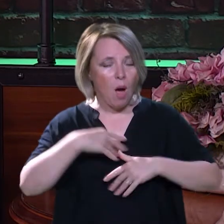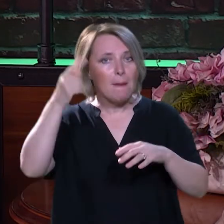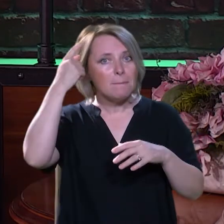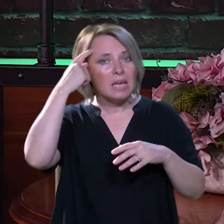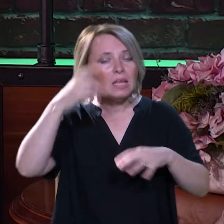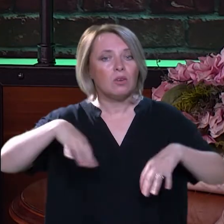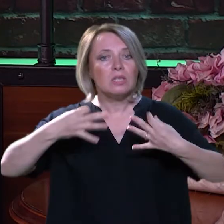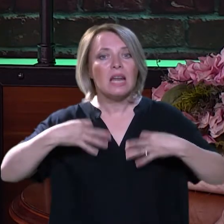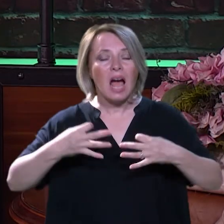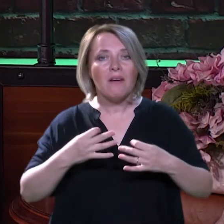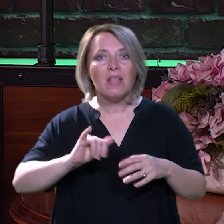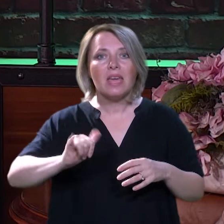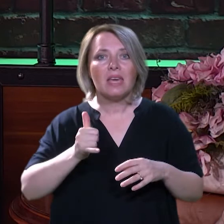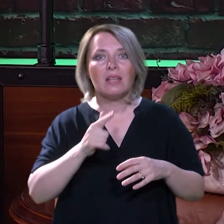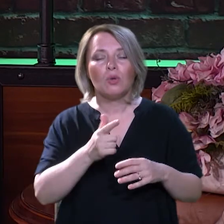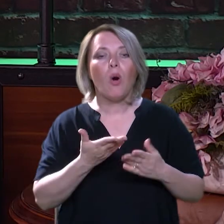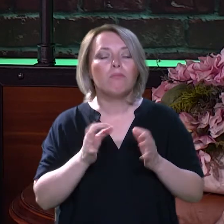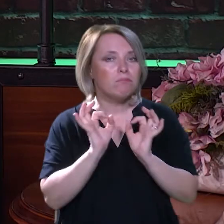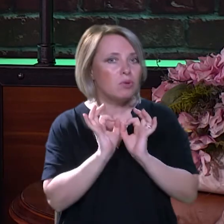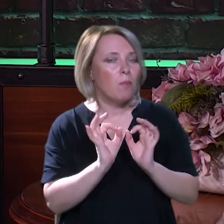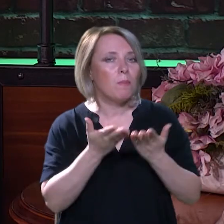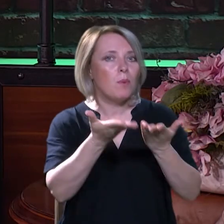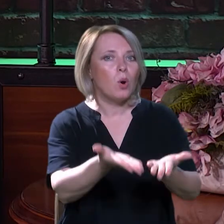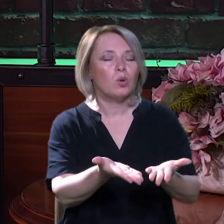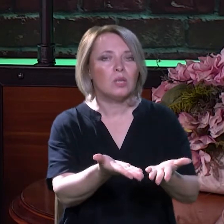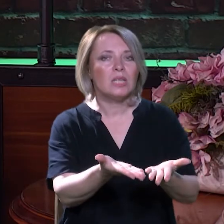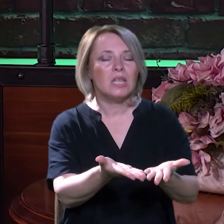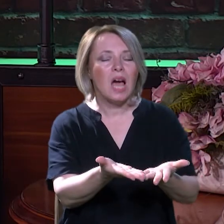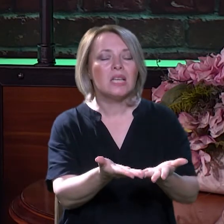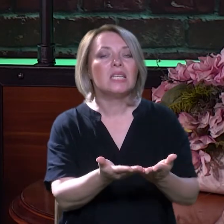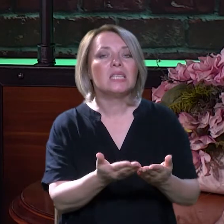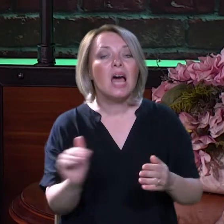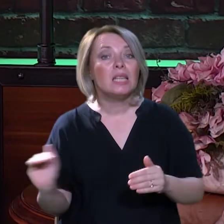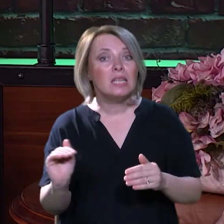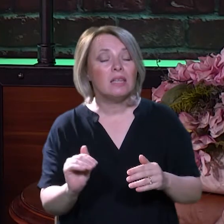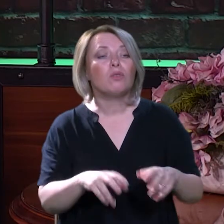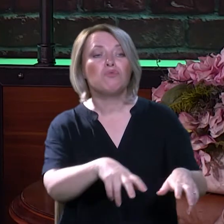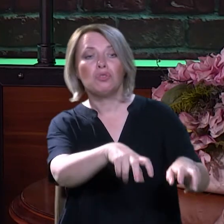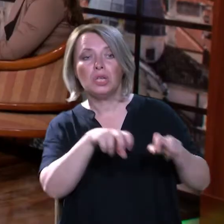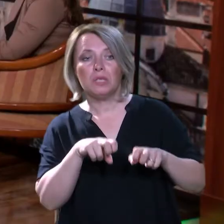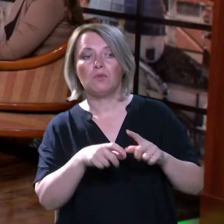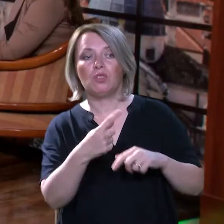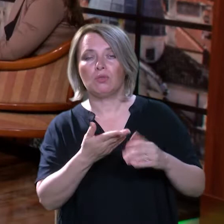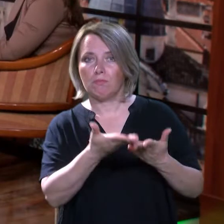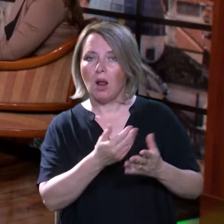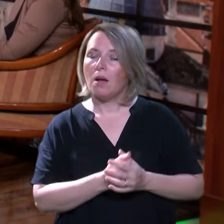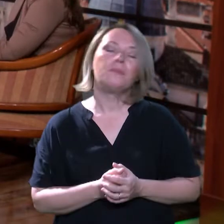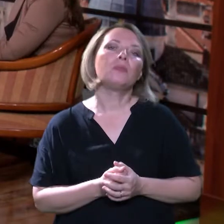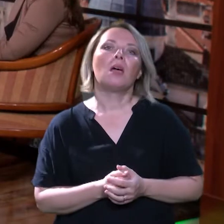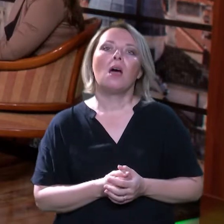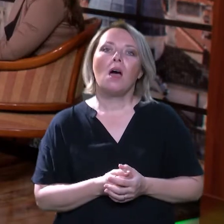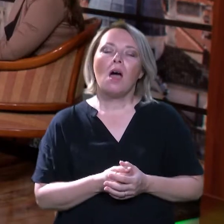je onda i sama ponuda za dijete ili iz koje dijete može nešto izvući. Obično se